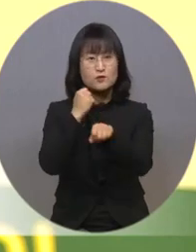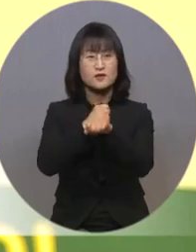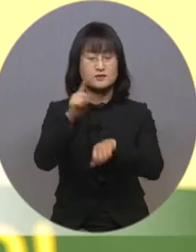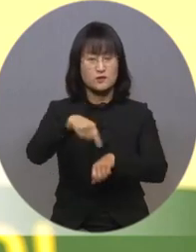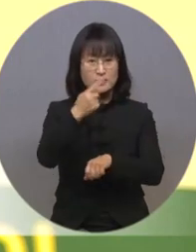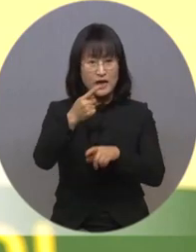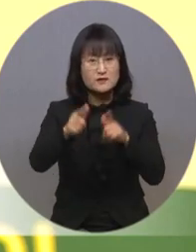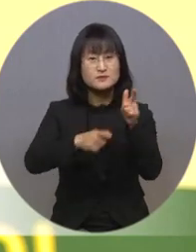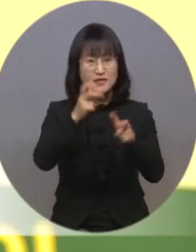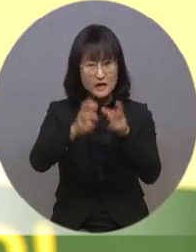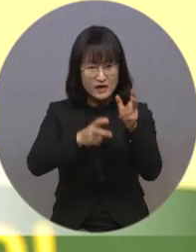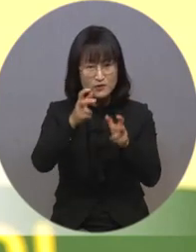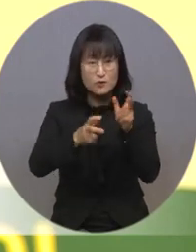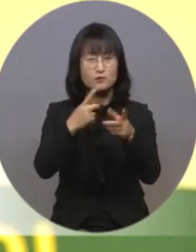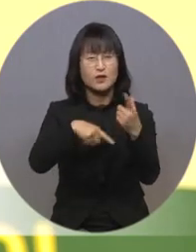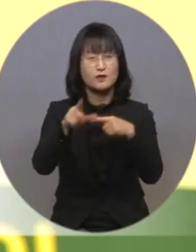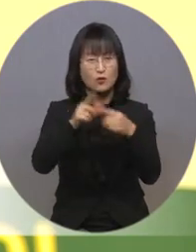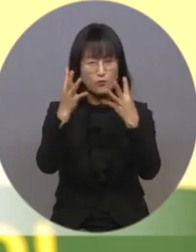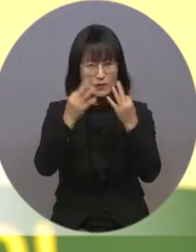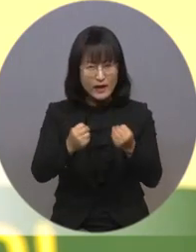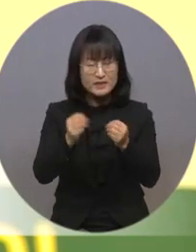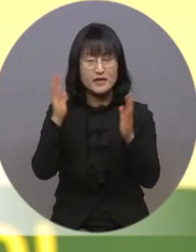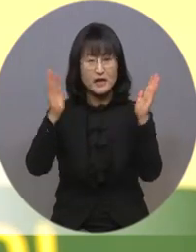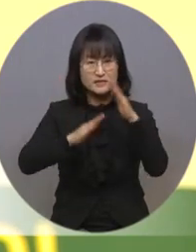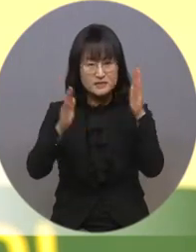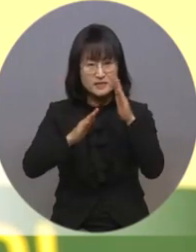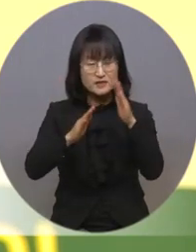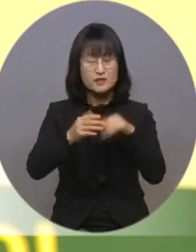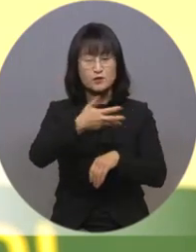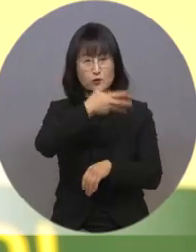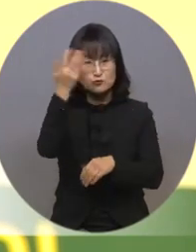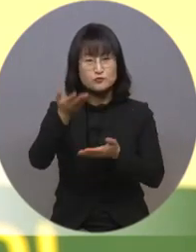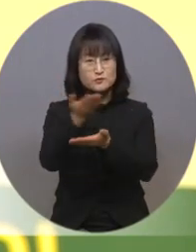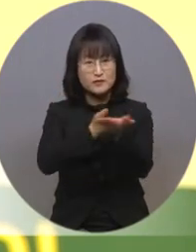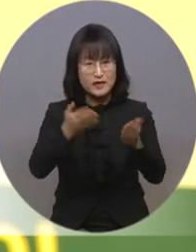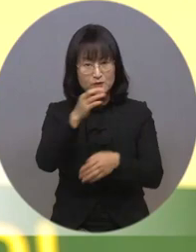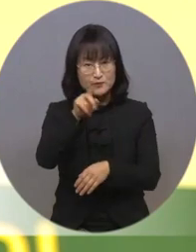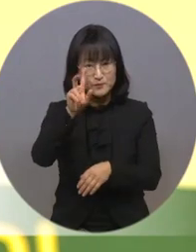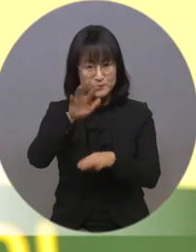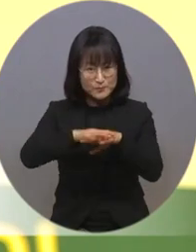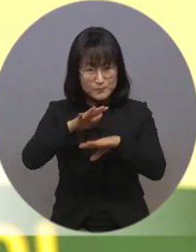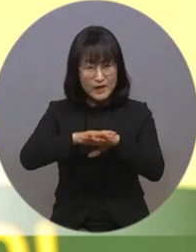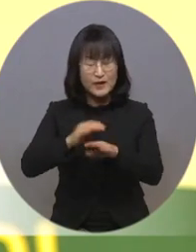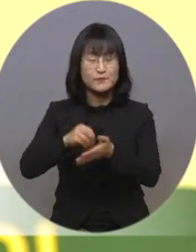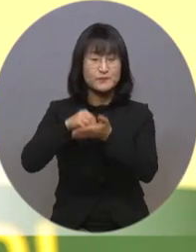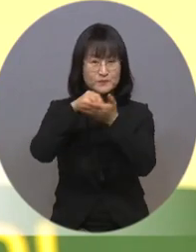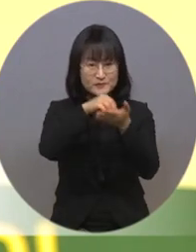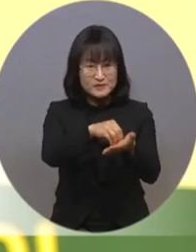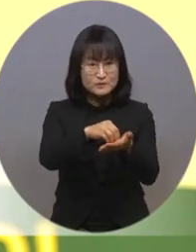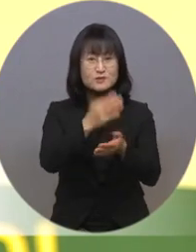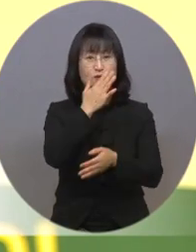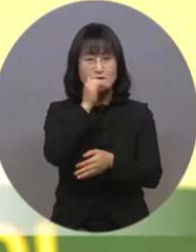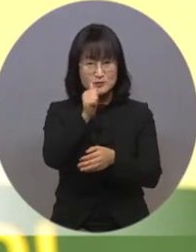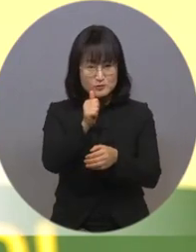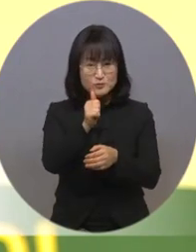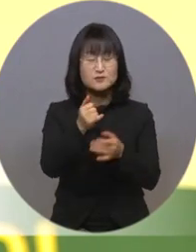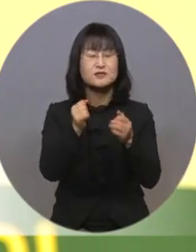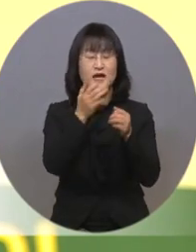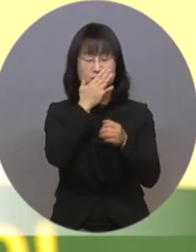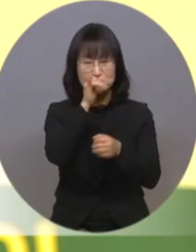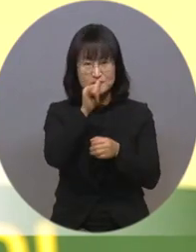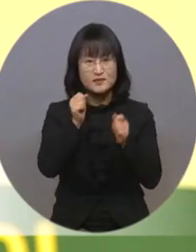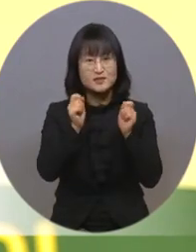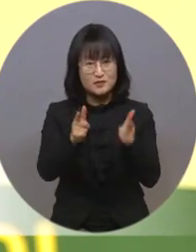사업에 더 많은 학생들이 꿈나눔 팜 교육의 기회를 제공받을 수